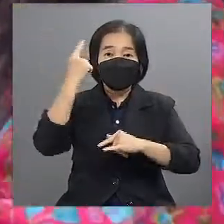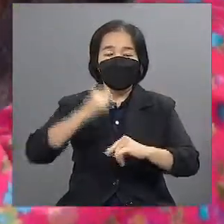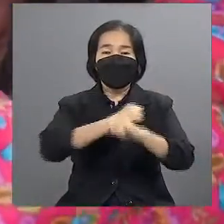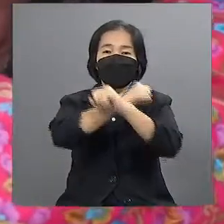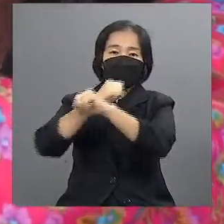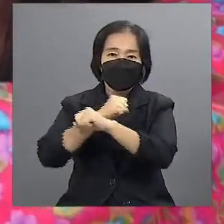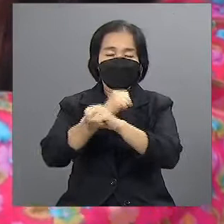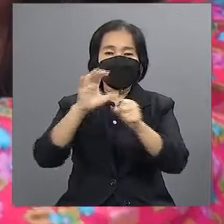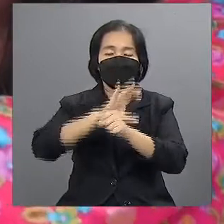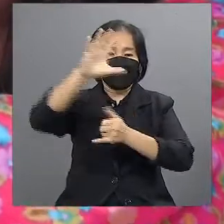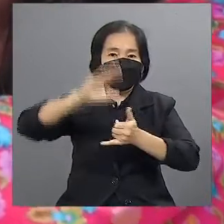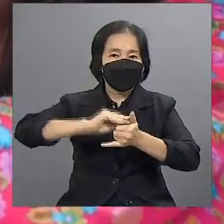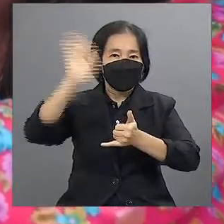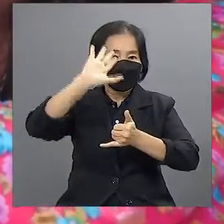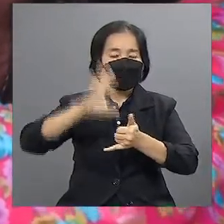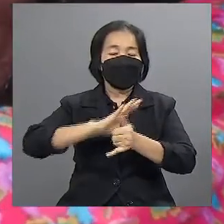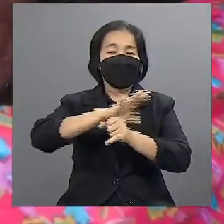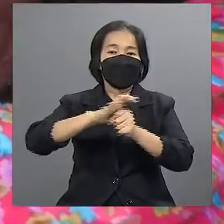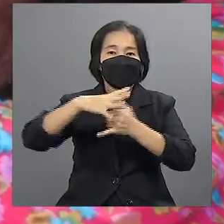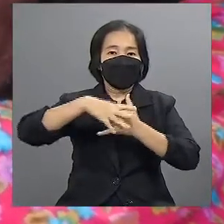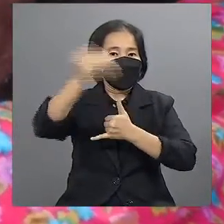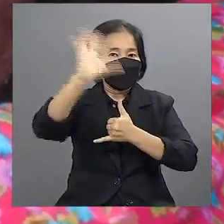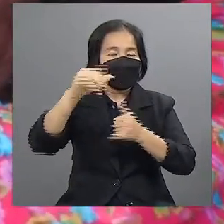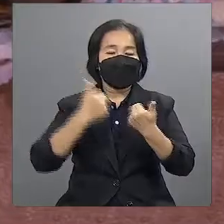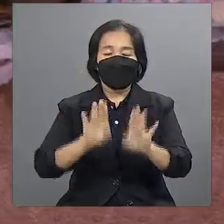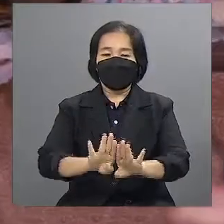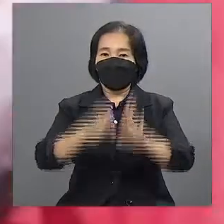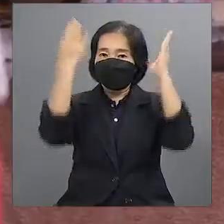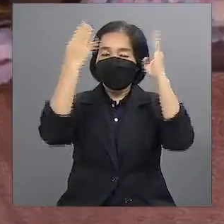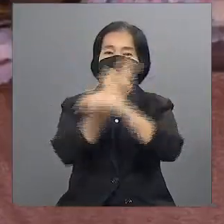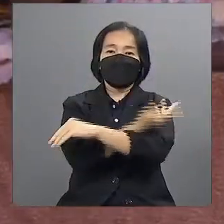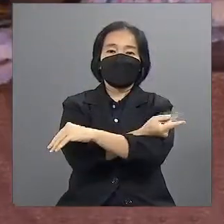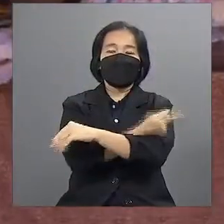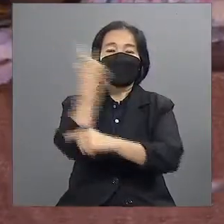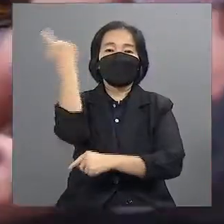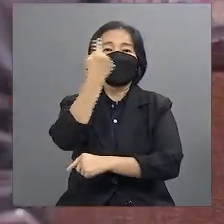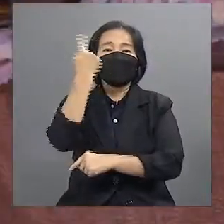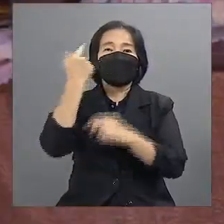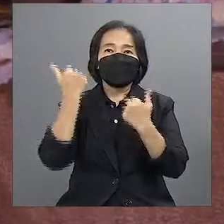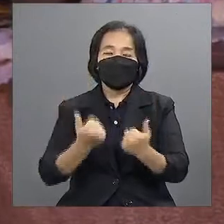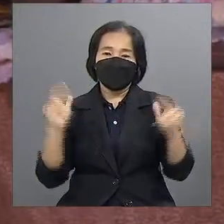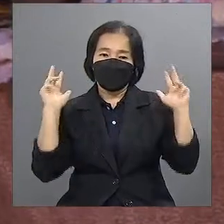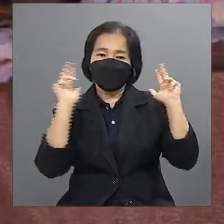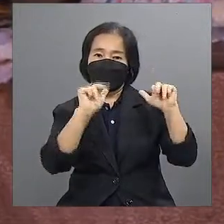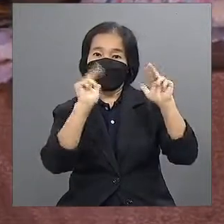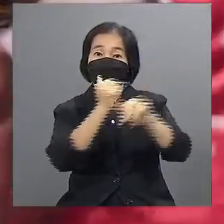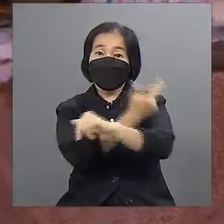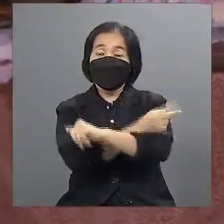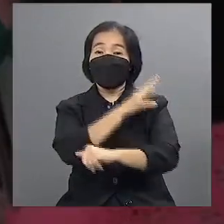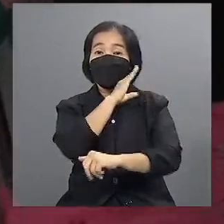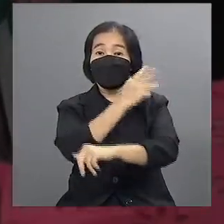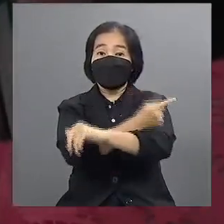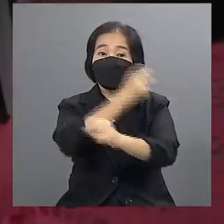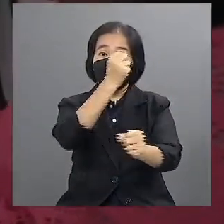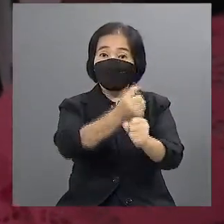ในการเปิดการท่องเที่ยวในฝั่งอัดมั หลายจกหวัดจับตา Puket Sandbox เพระถา Puket Strongende แปรว่จะมี